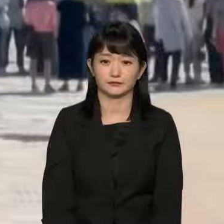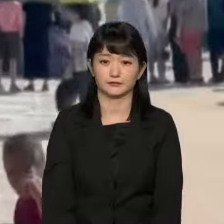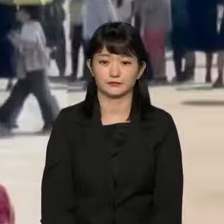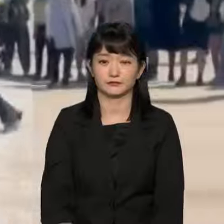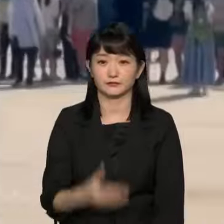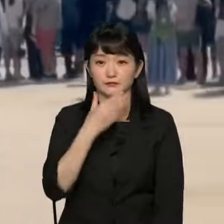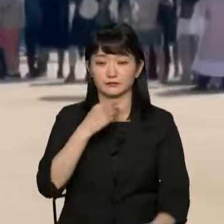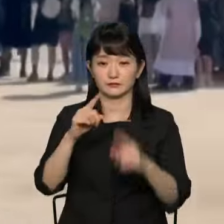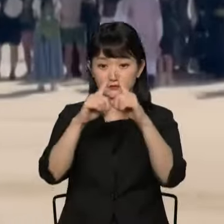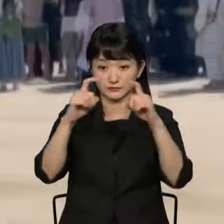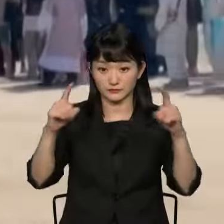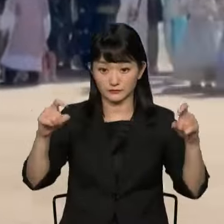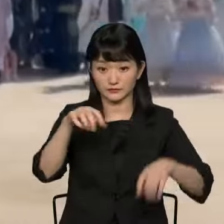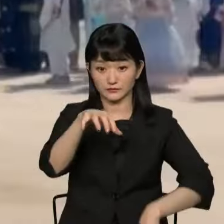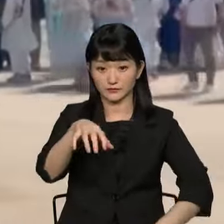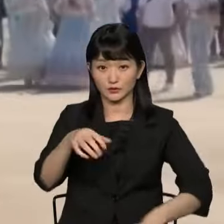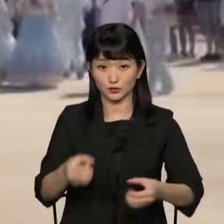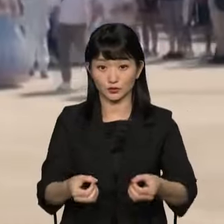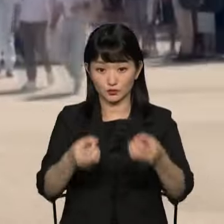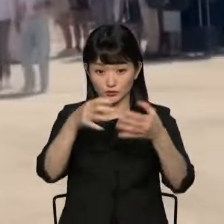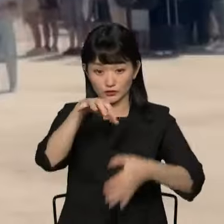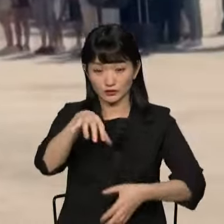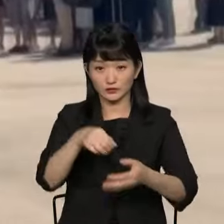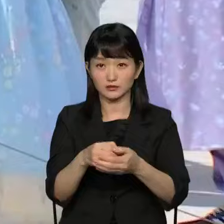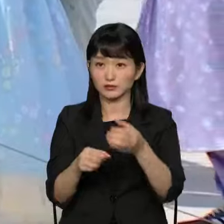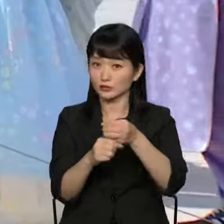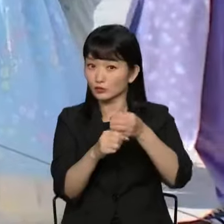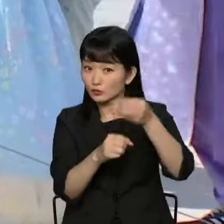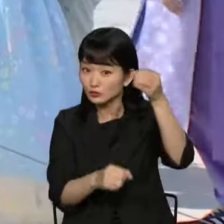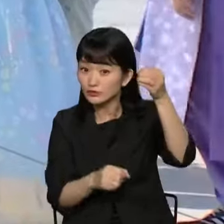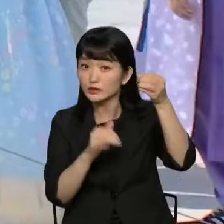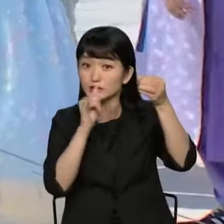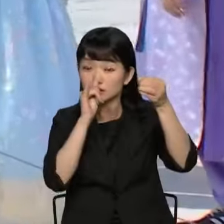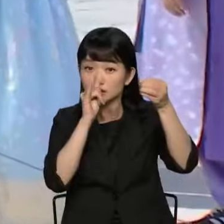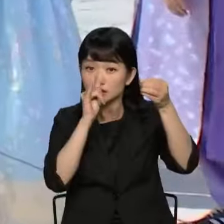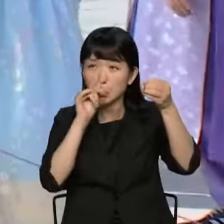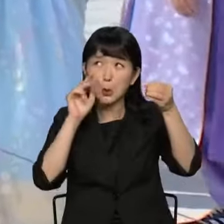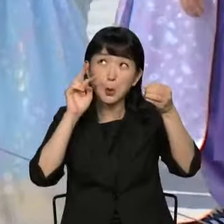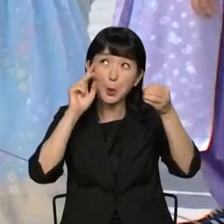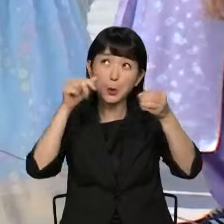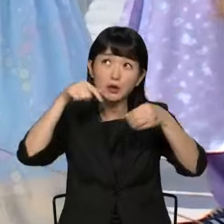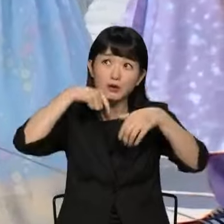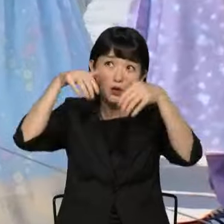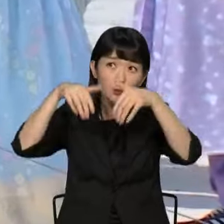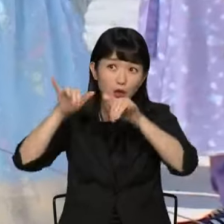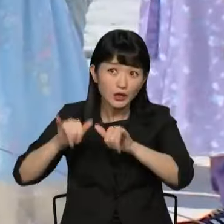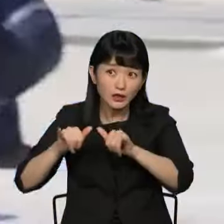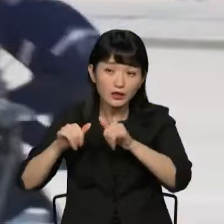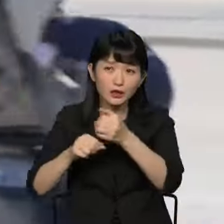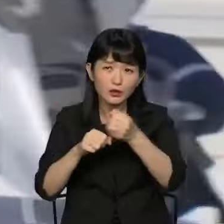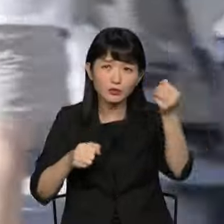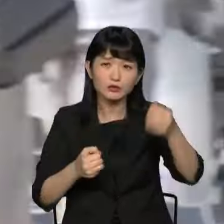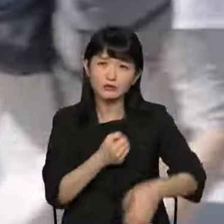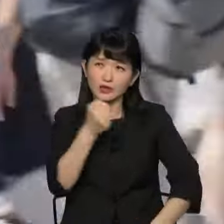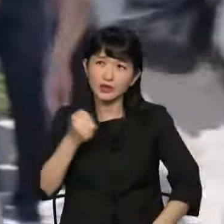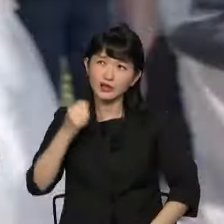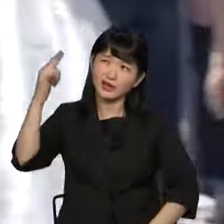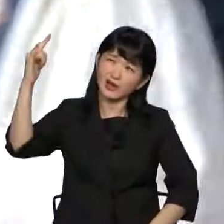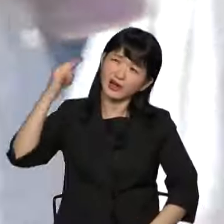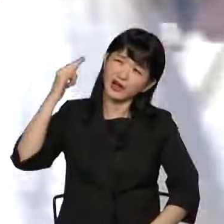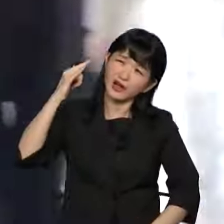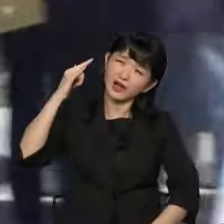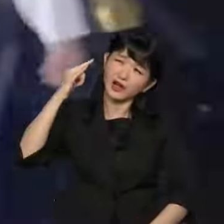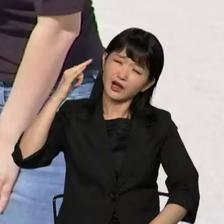교대식이 치러지는 경복궁에 때 아닌 우산꽃이 피었습니다. 혹시나 비가 올까 챙긴 우산은 내리쬐는 땡볕에